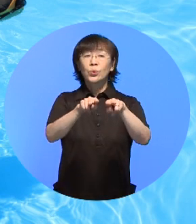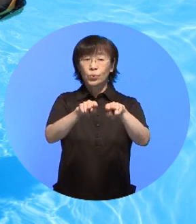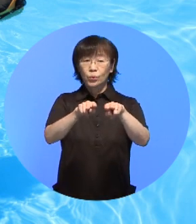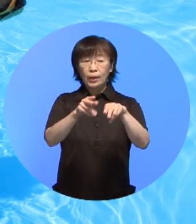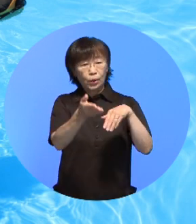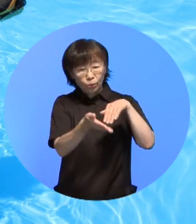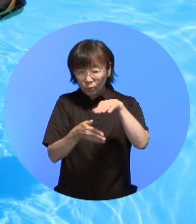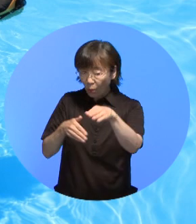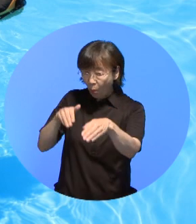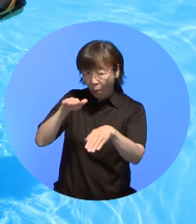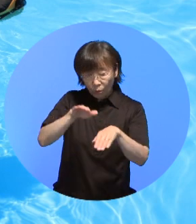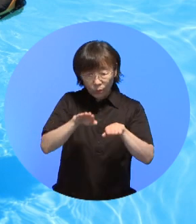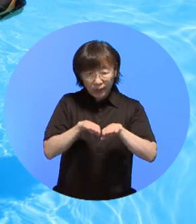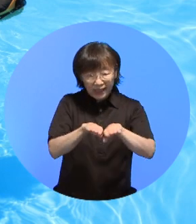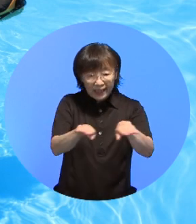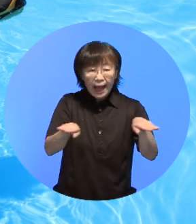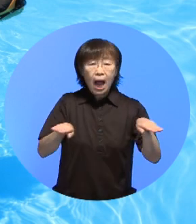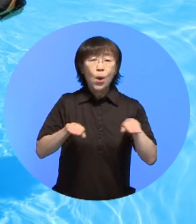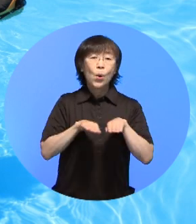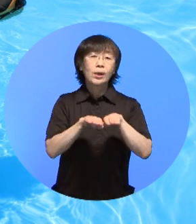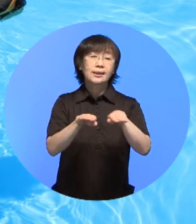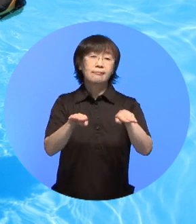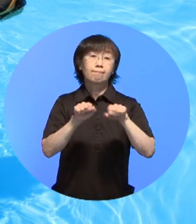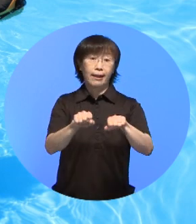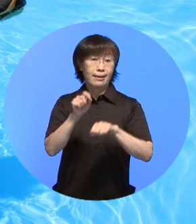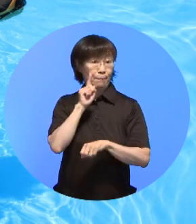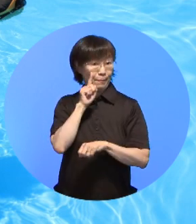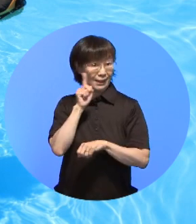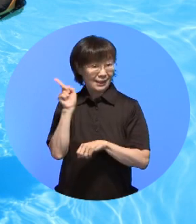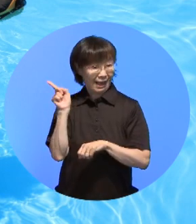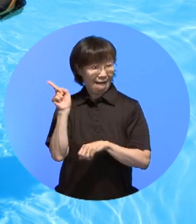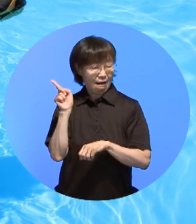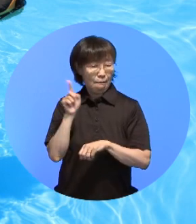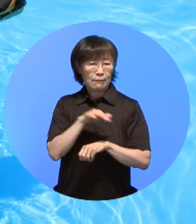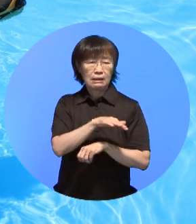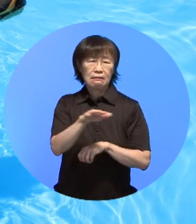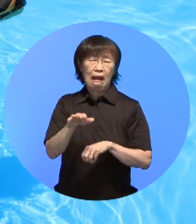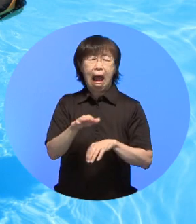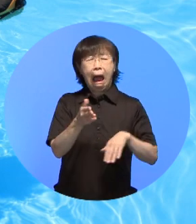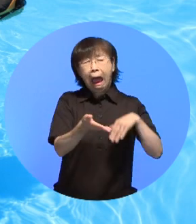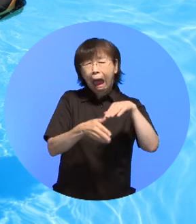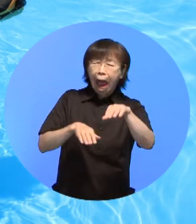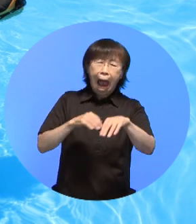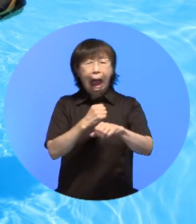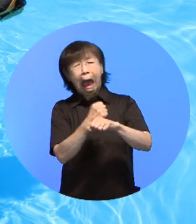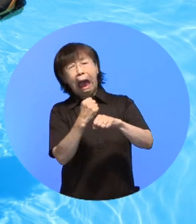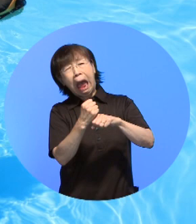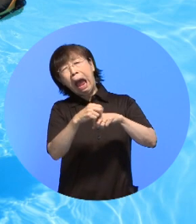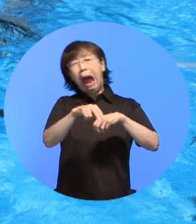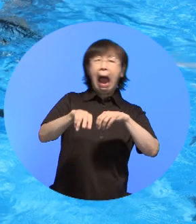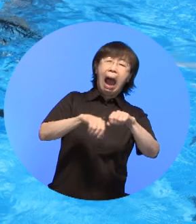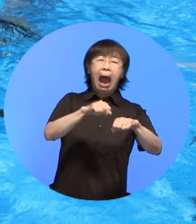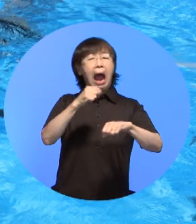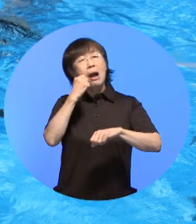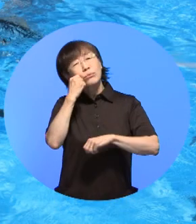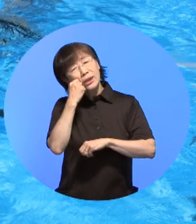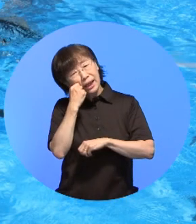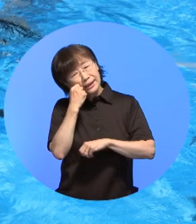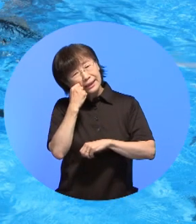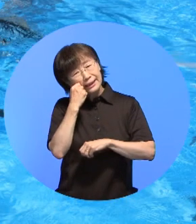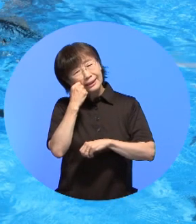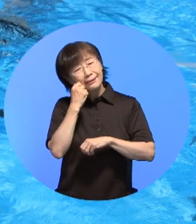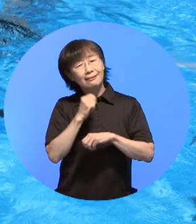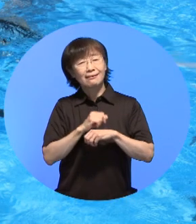し浮身やクロール平よぎを行いました子供たちは口口に泳ぎにくい動き